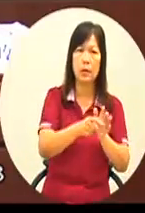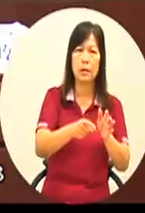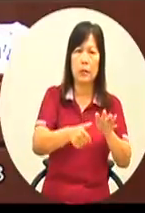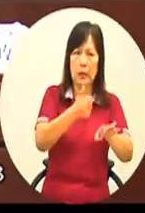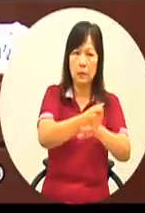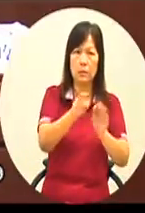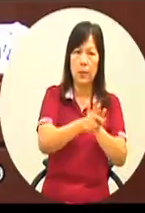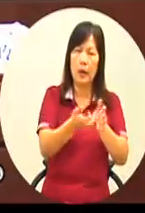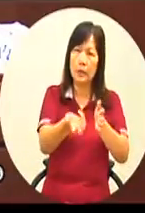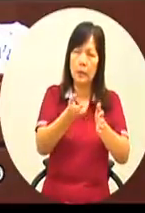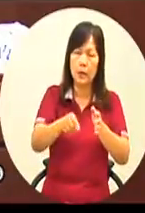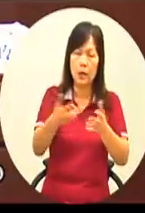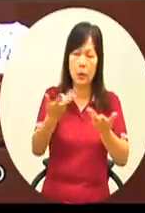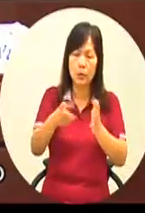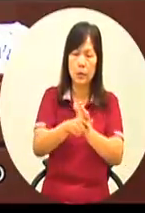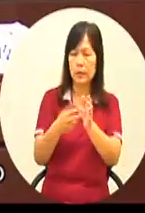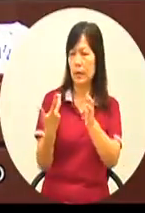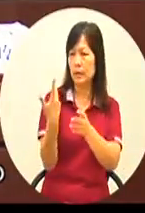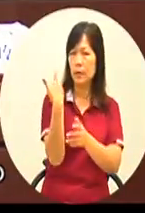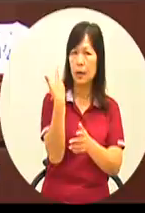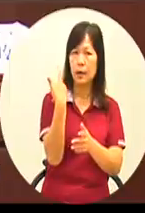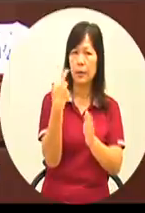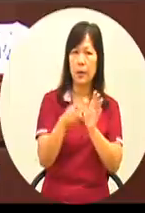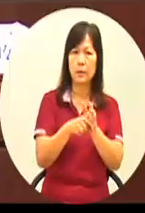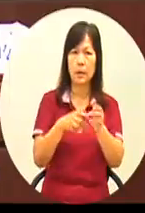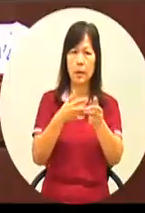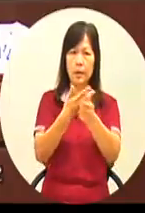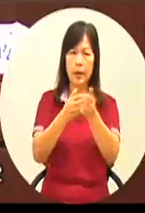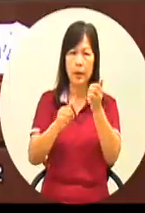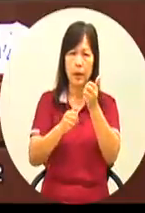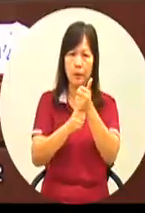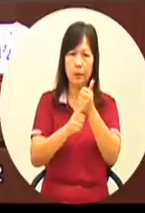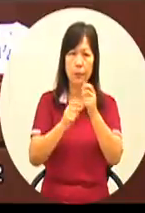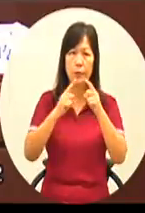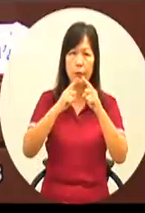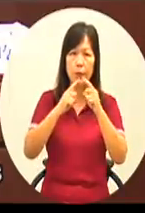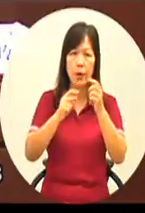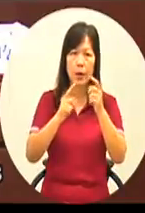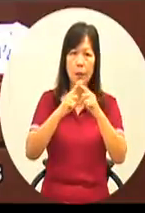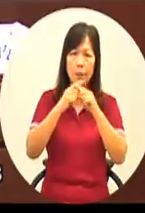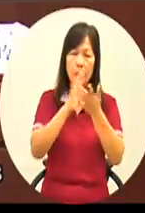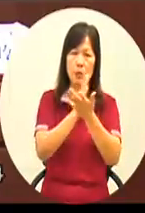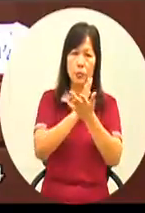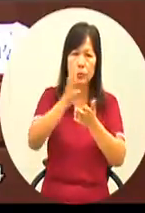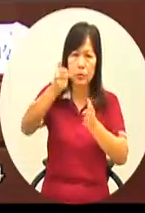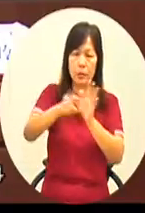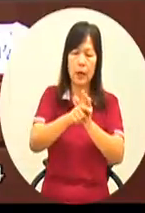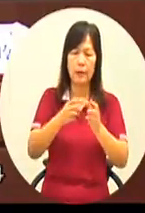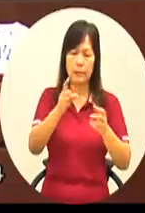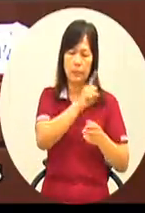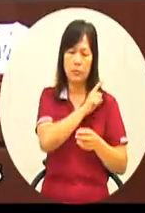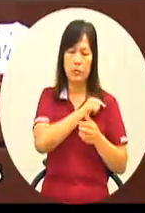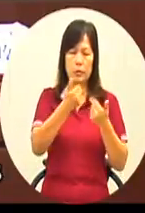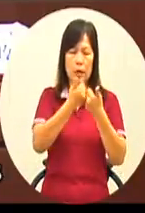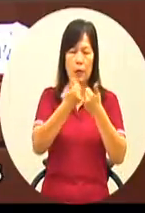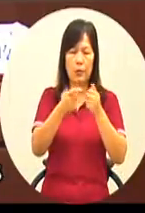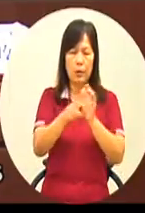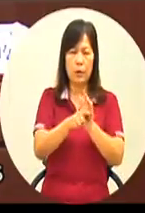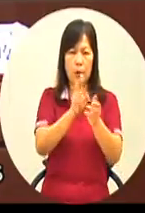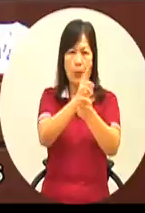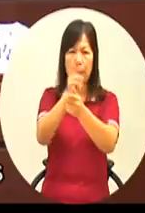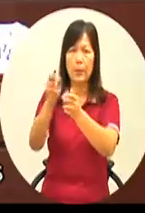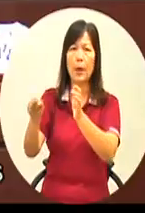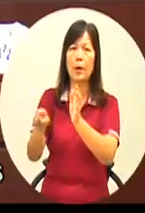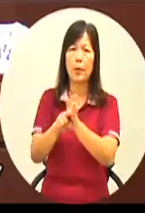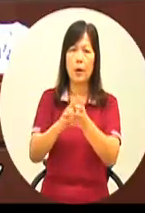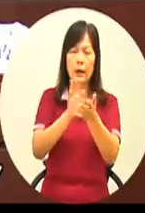在上个礼拜啊，上个礼拜已经由副秘书长已经由秘书长亲自开会主持指示，那这个部分未来会由